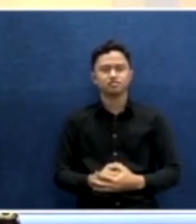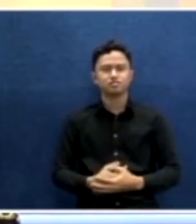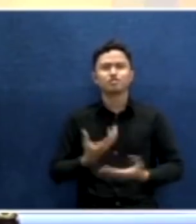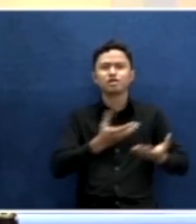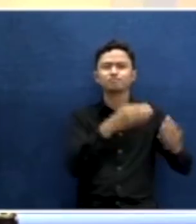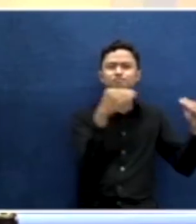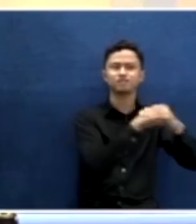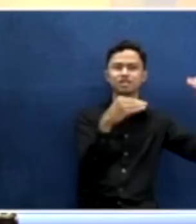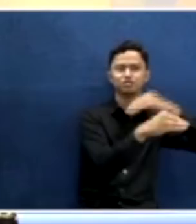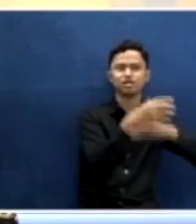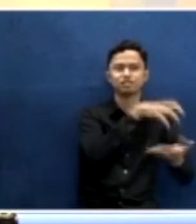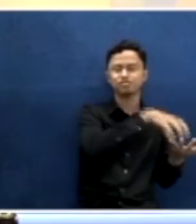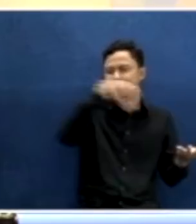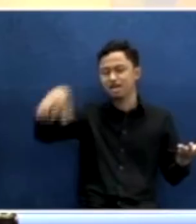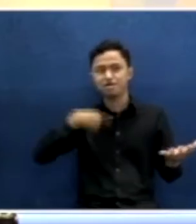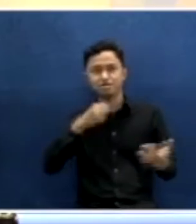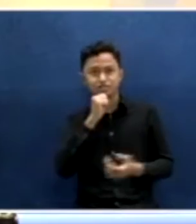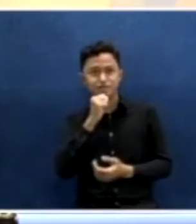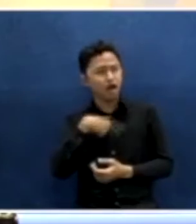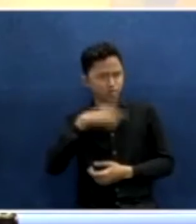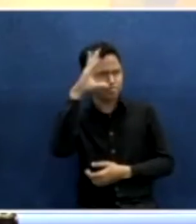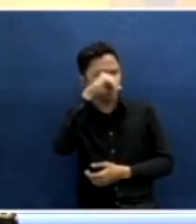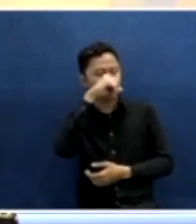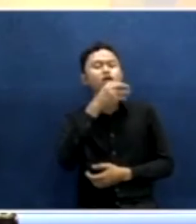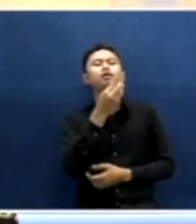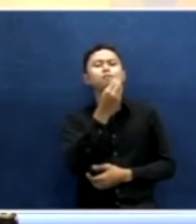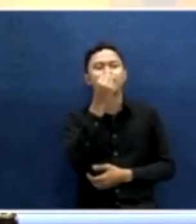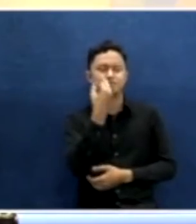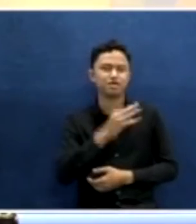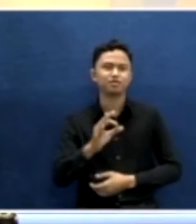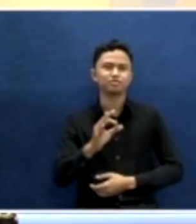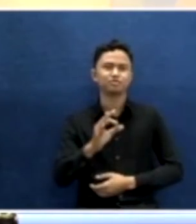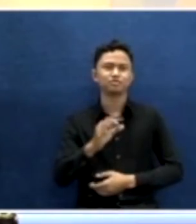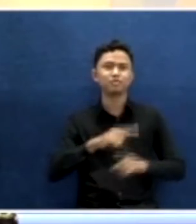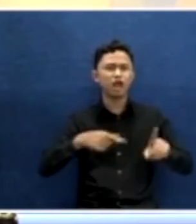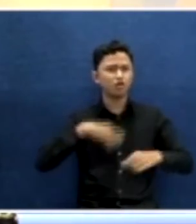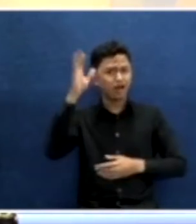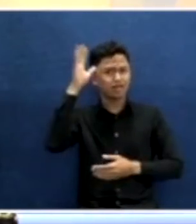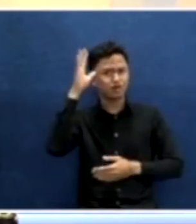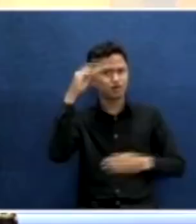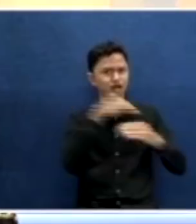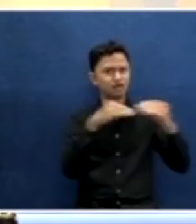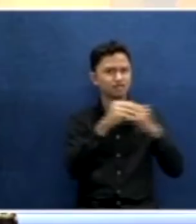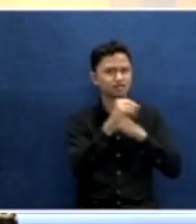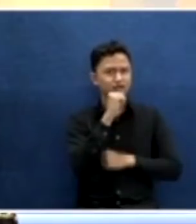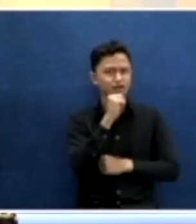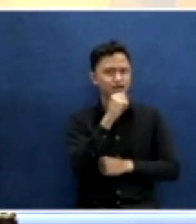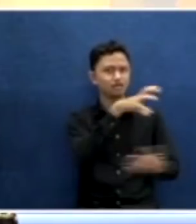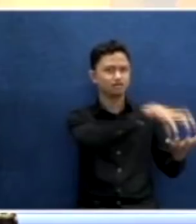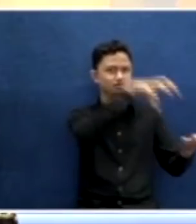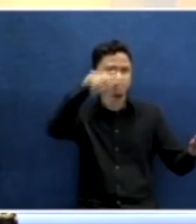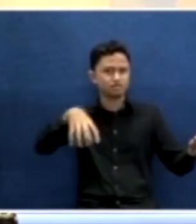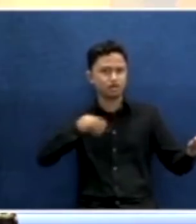kemudian mengantarkan kepadaku baru aku makan makanan itu kalau aku tidak kemudian mendapatkan keterangan Bagaimana makan itu sampai